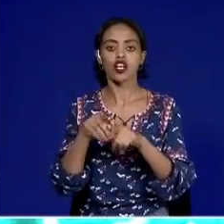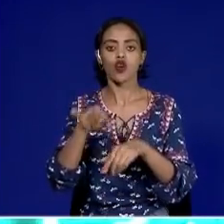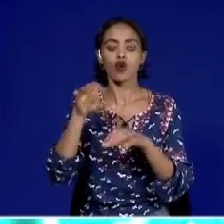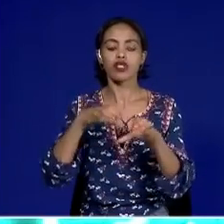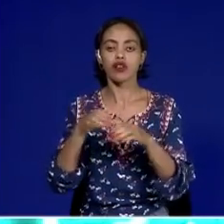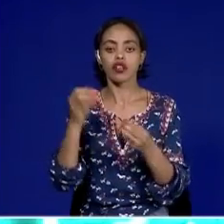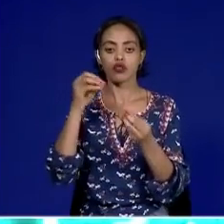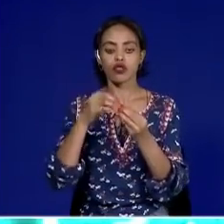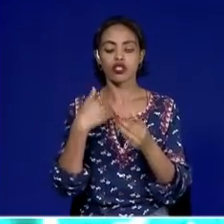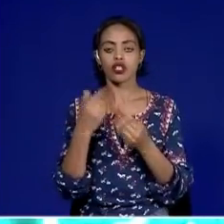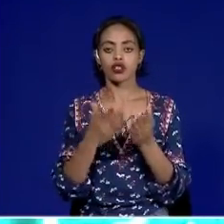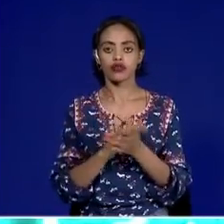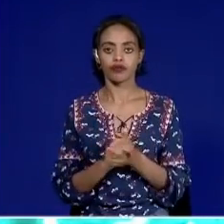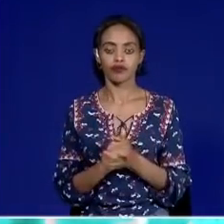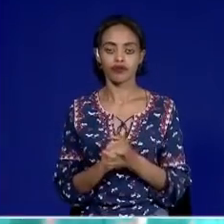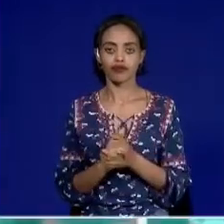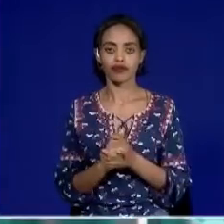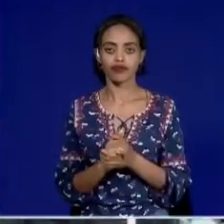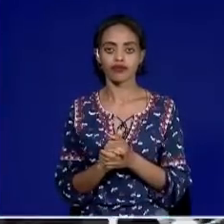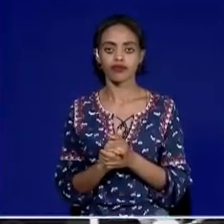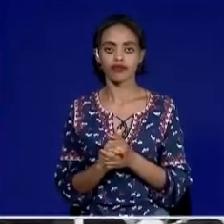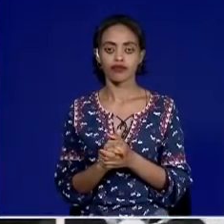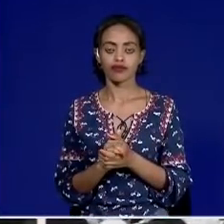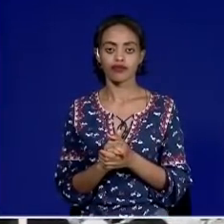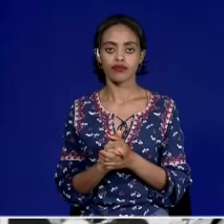ተስፋይ ሃፍቱ ተወሳኺ ሒዙ ኣሎ።